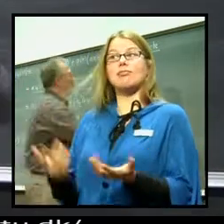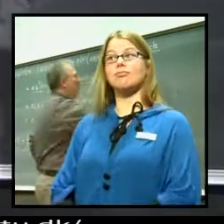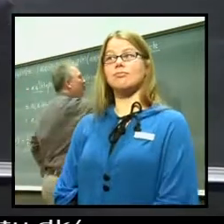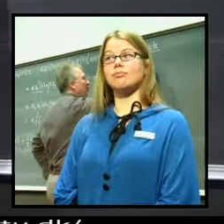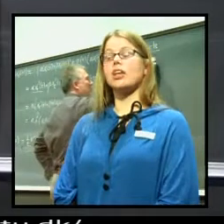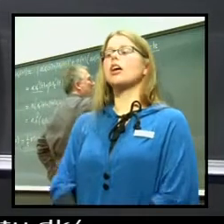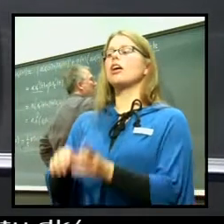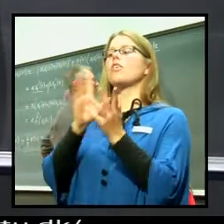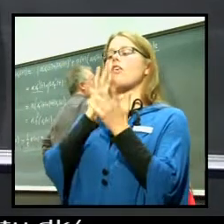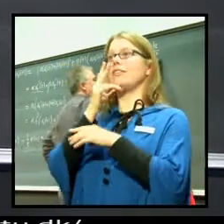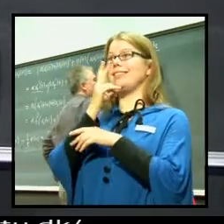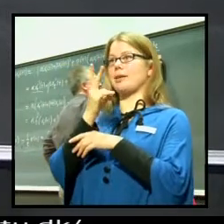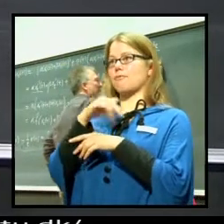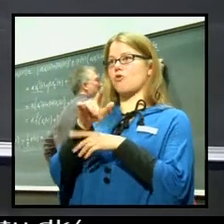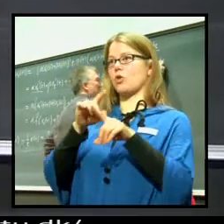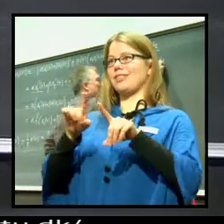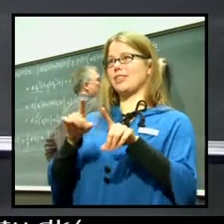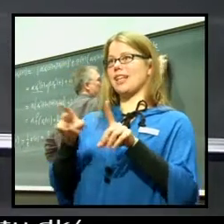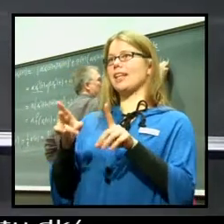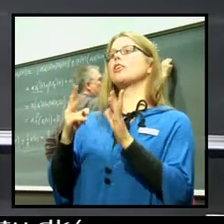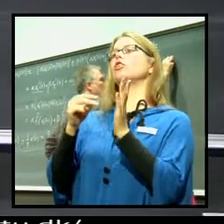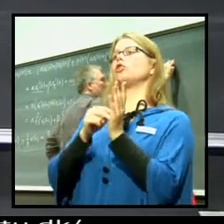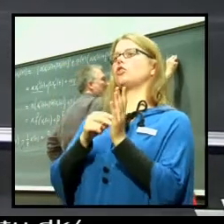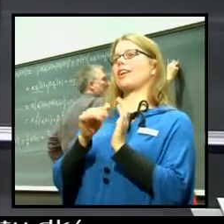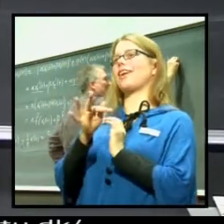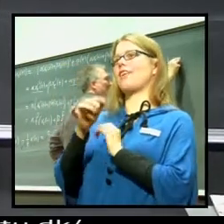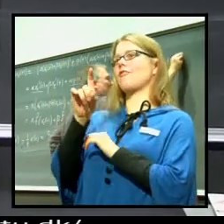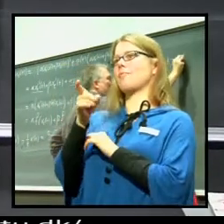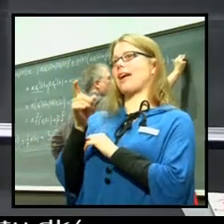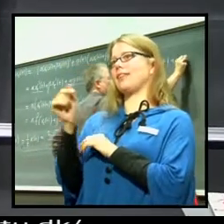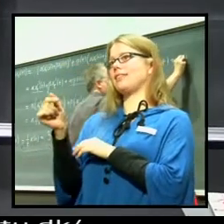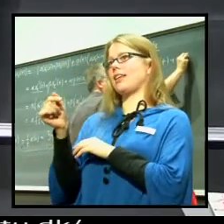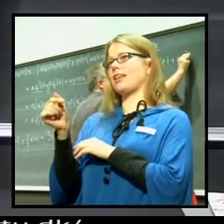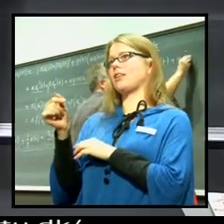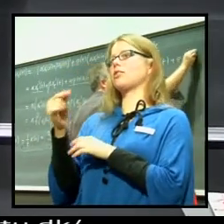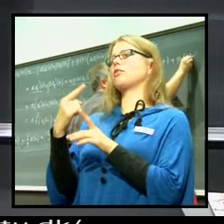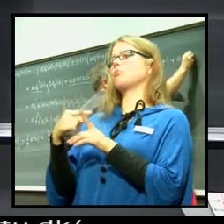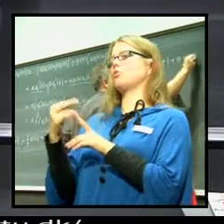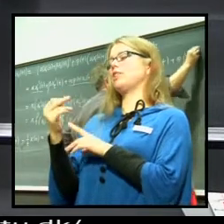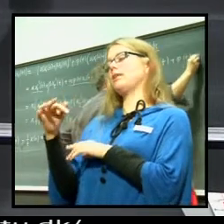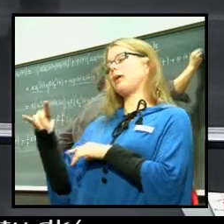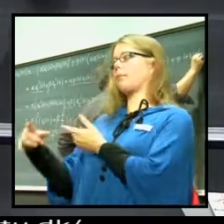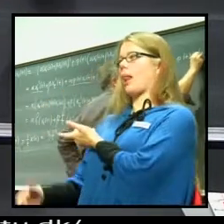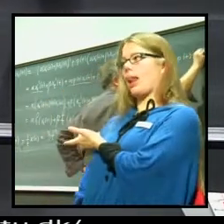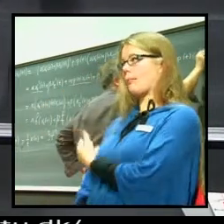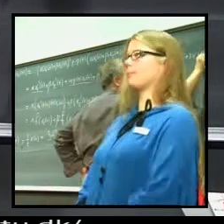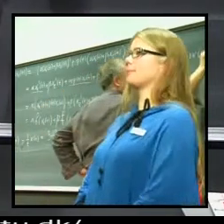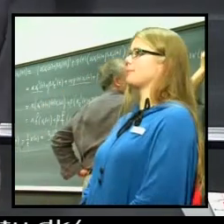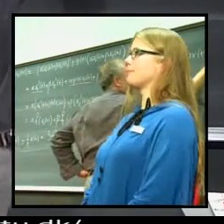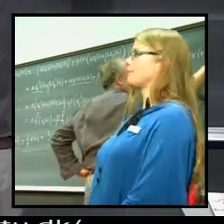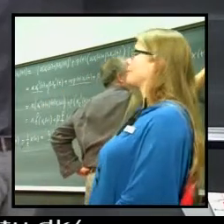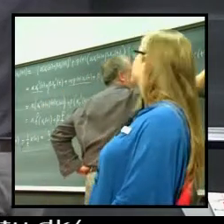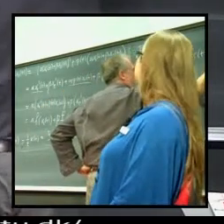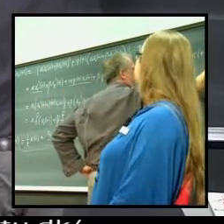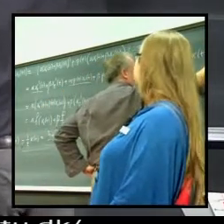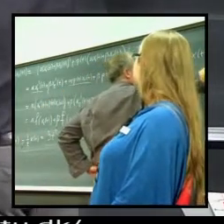hvis vi nu kigger på vores differentialligning, så står der x mærke t plus lille p af t gange x af t